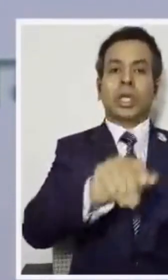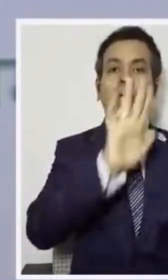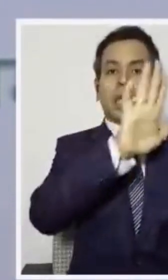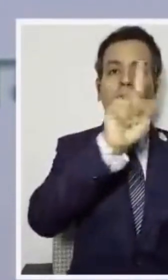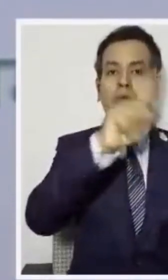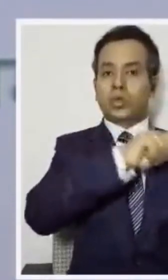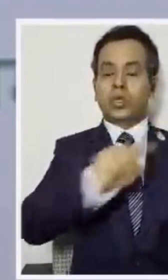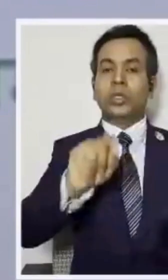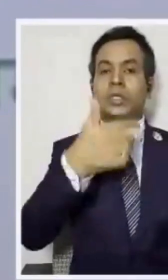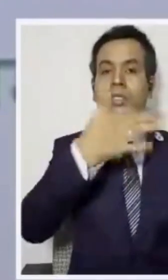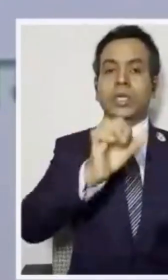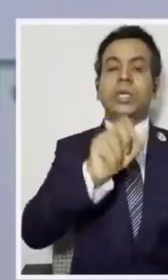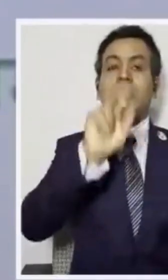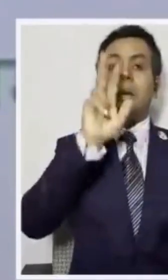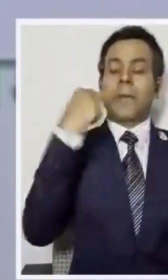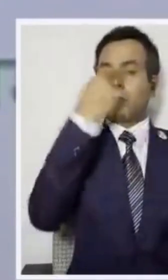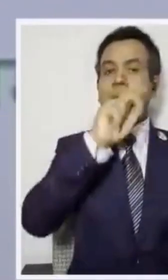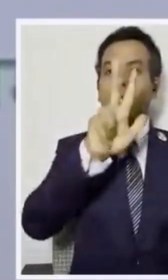61 থেকে 70 বছরের মধ্যে 5 জন।